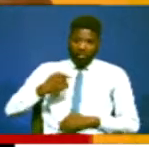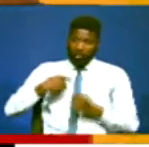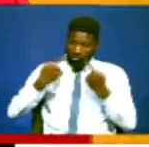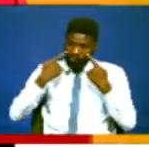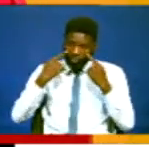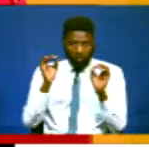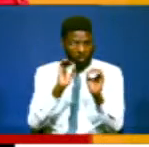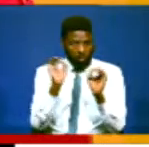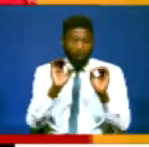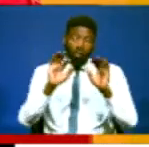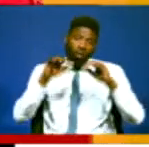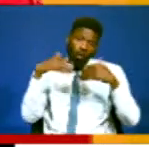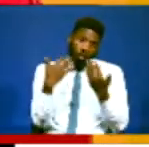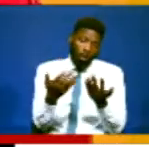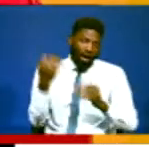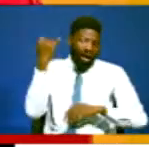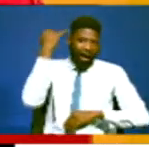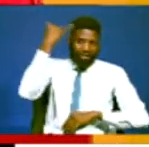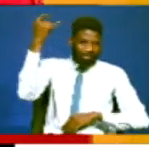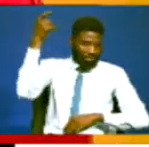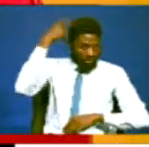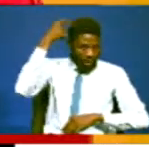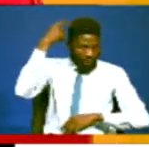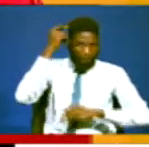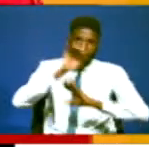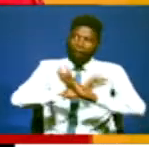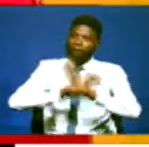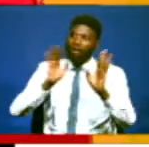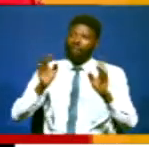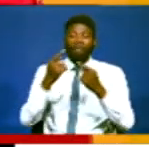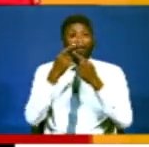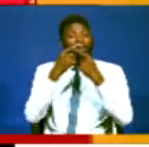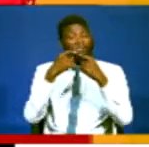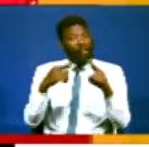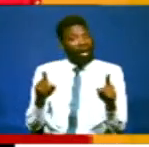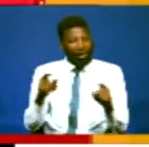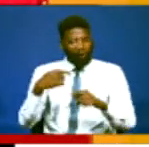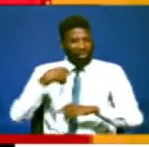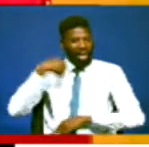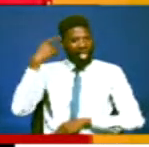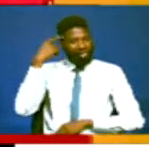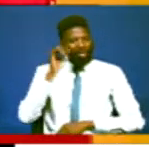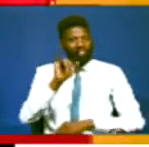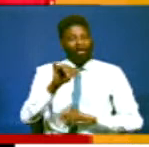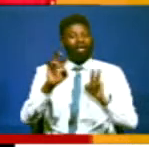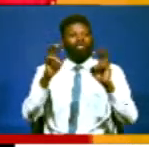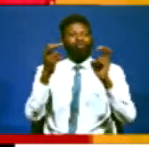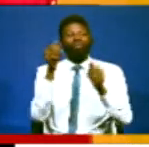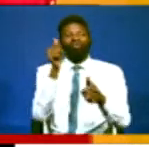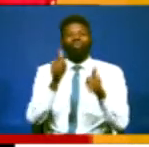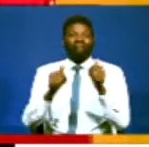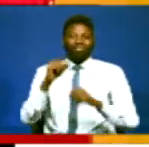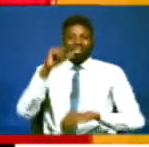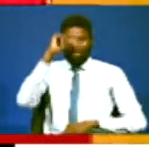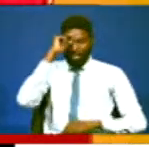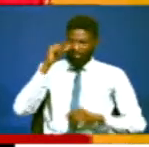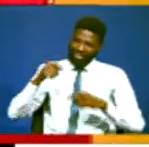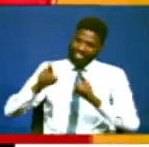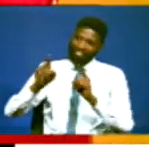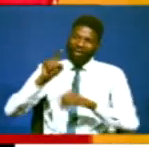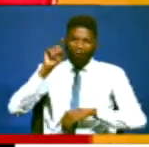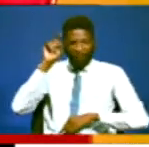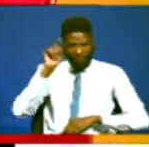ya kufikirika tu. Lakini nadhani ni swala ambalo serikali inapaswa kulileta